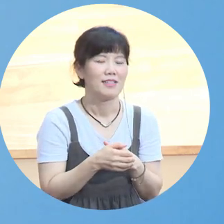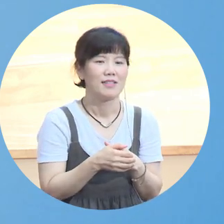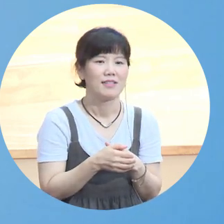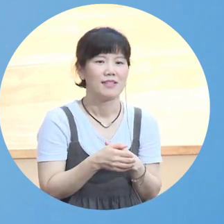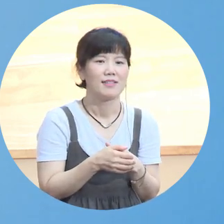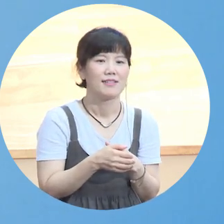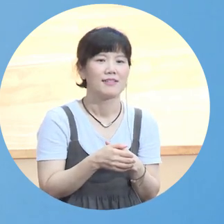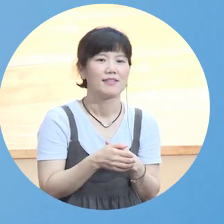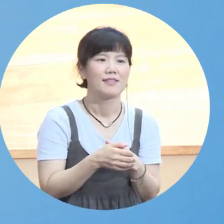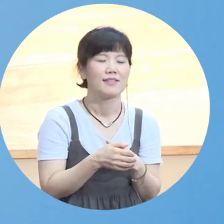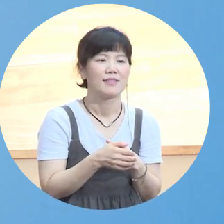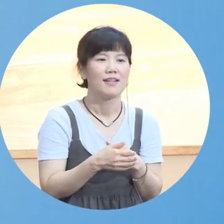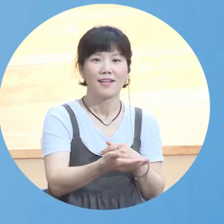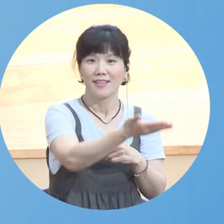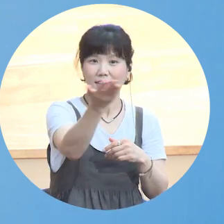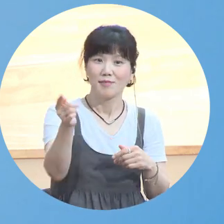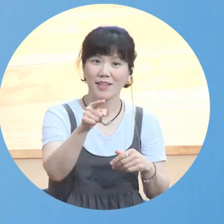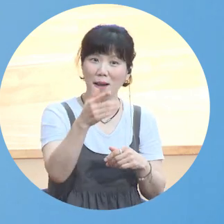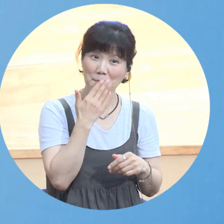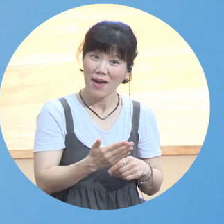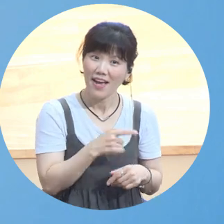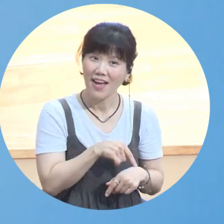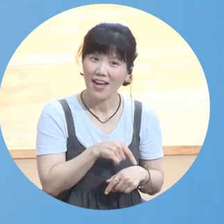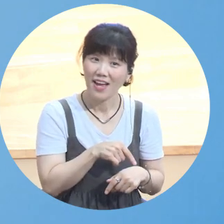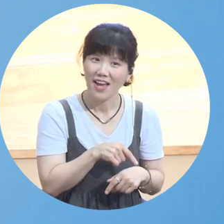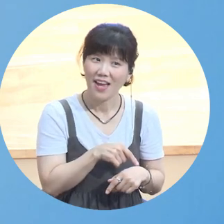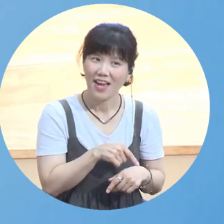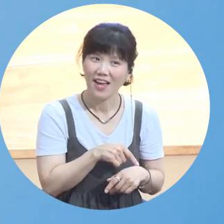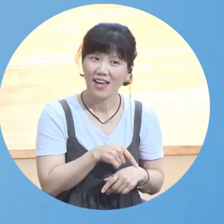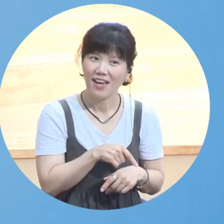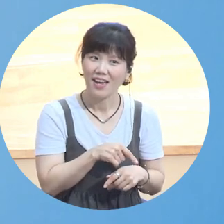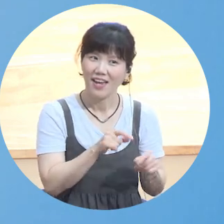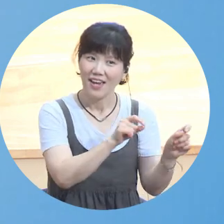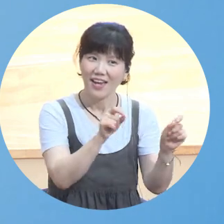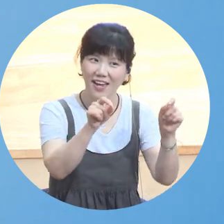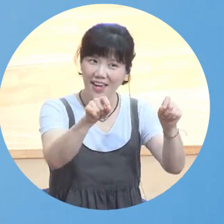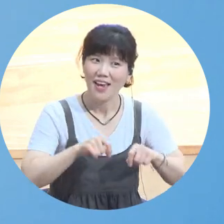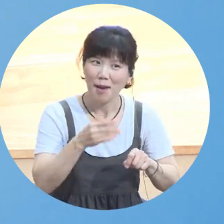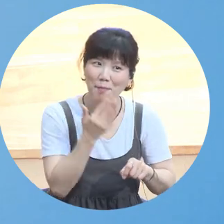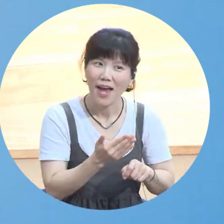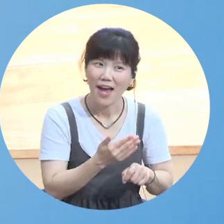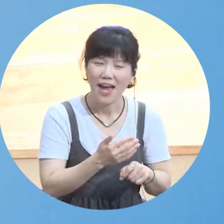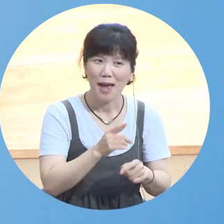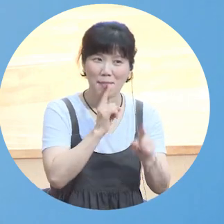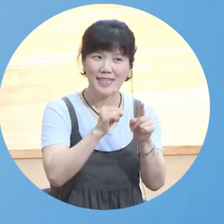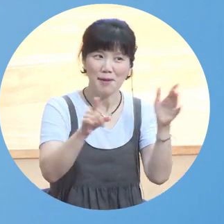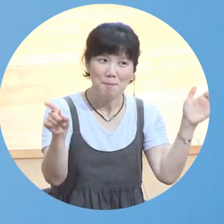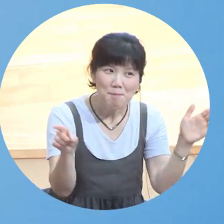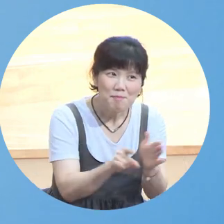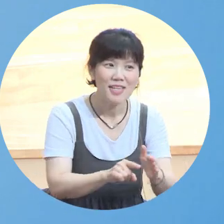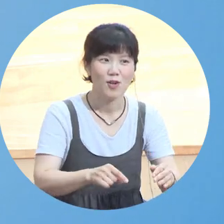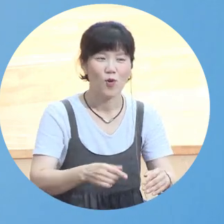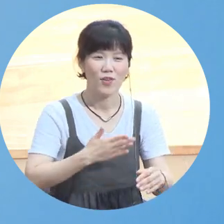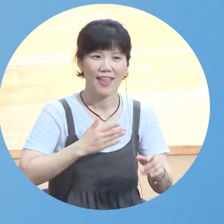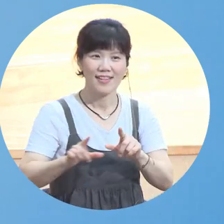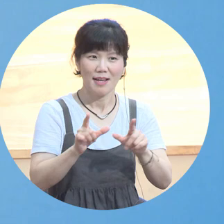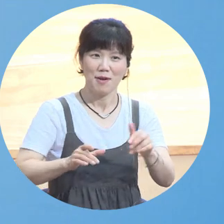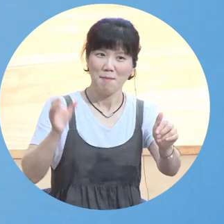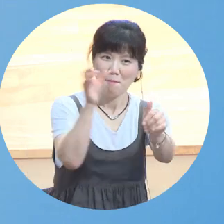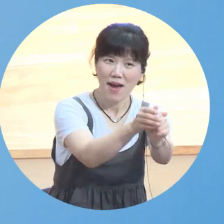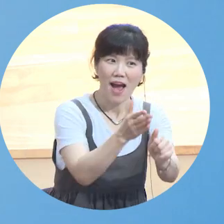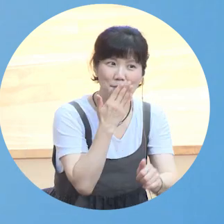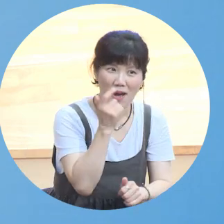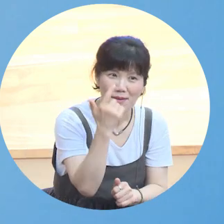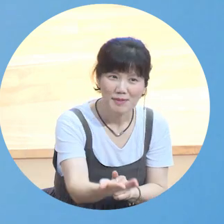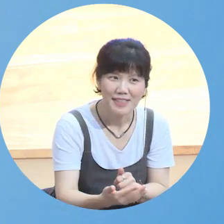여러분이 거하실 수 있겠어요 말씀을 믿고 여러분의 삶을 내어 맡길 수가 있겠어요 말씀을